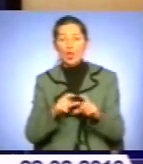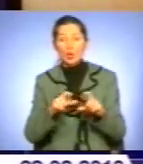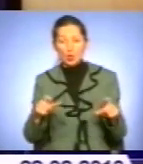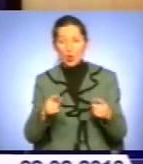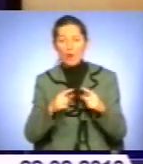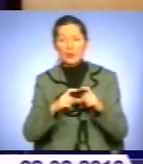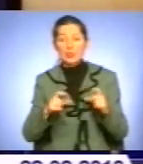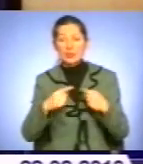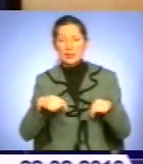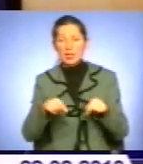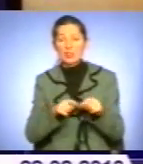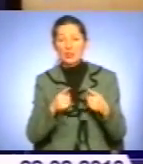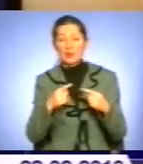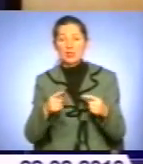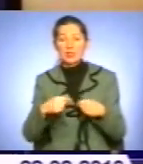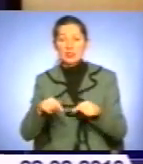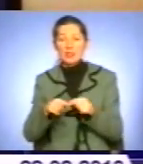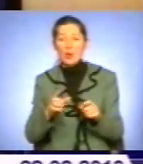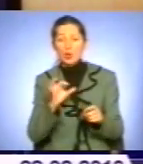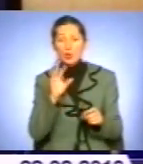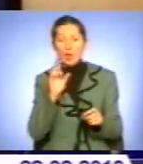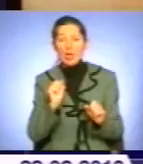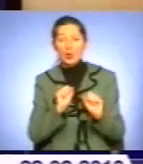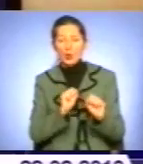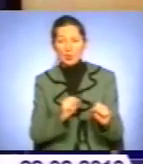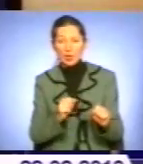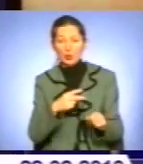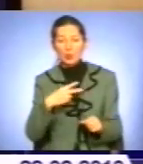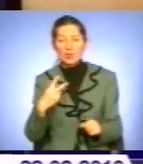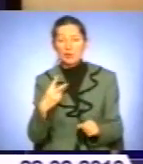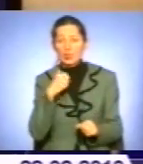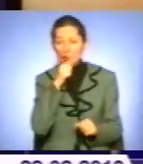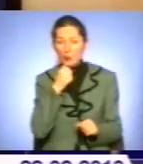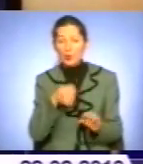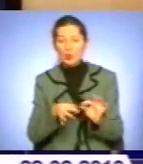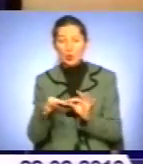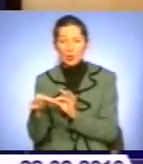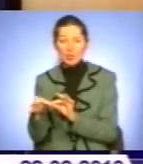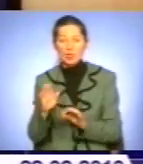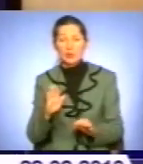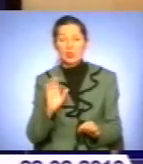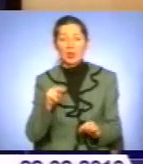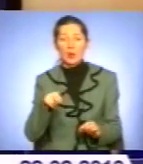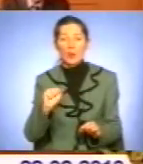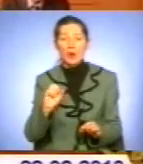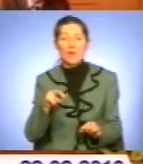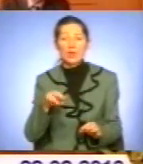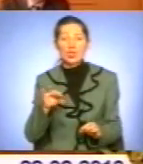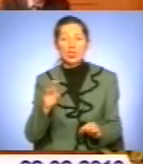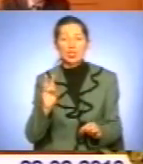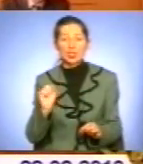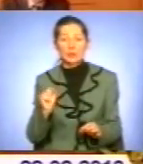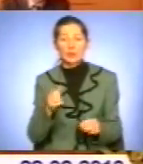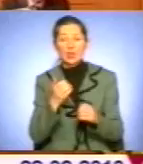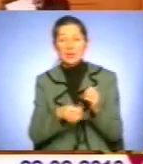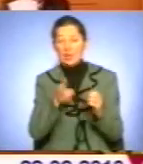системи соціального захисту населення області у 2012 році. Докладніше Валентина Павлишин.